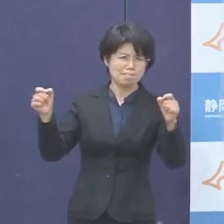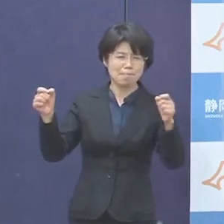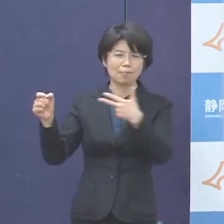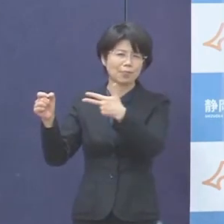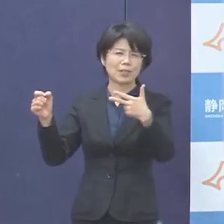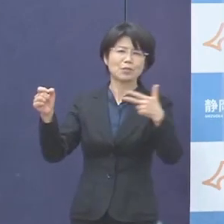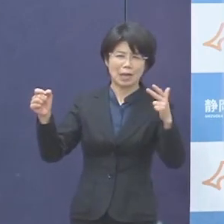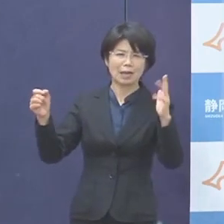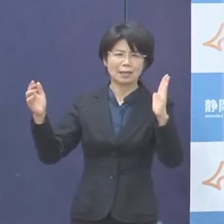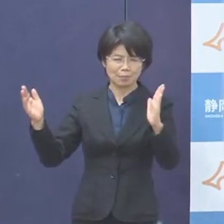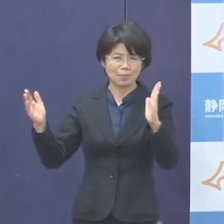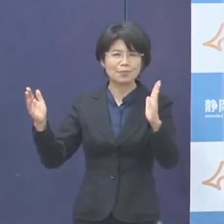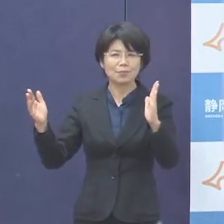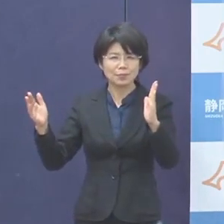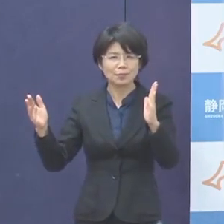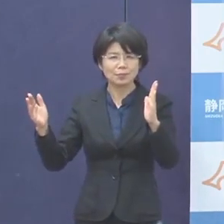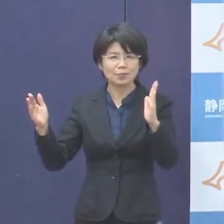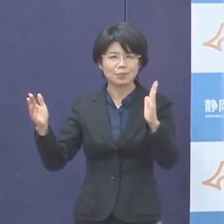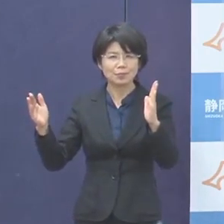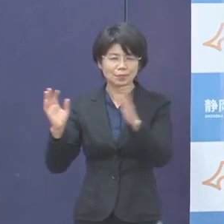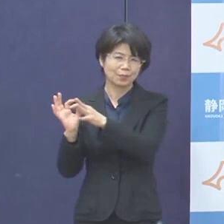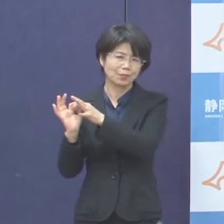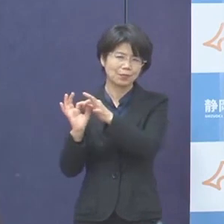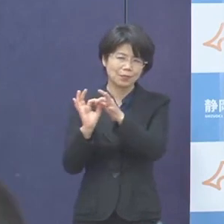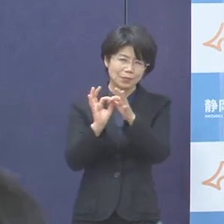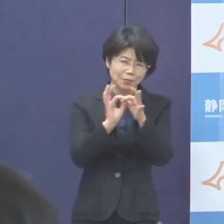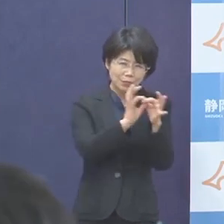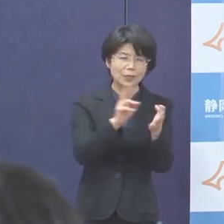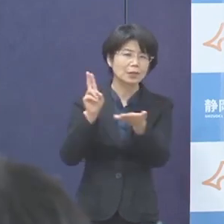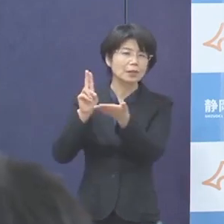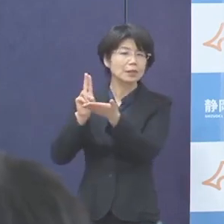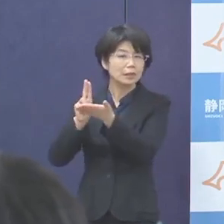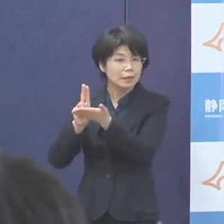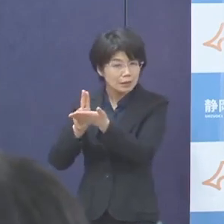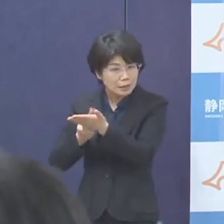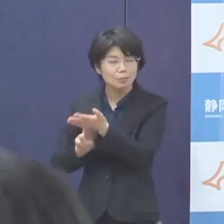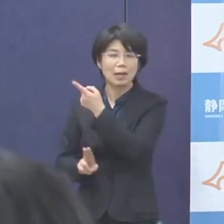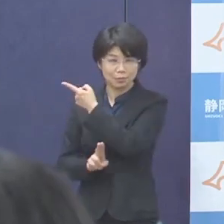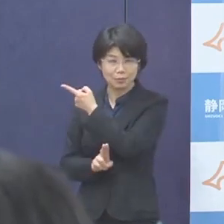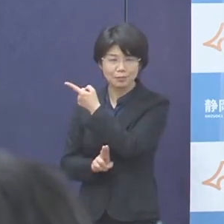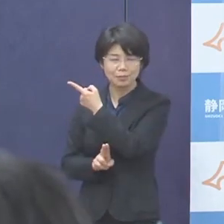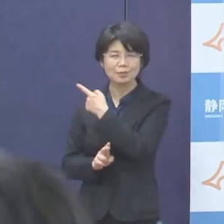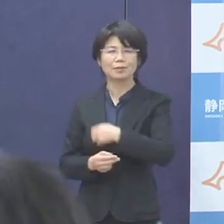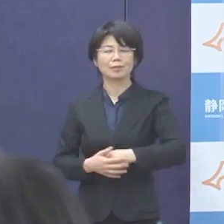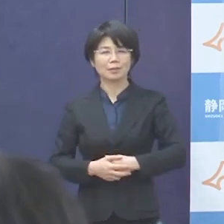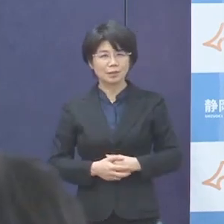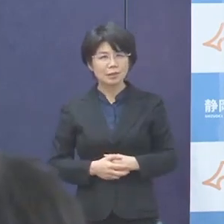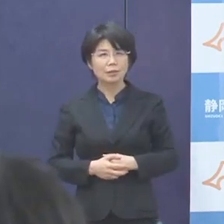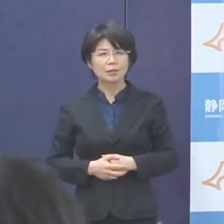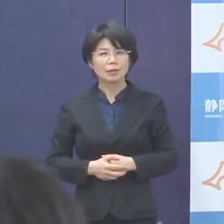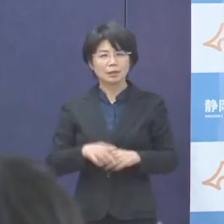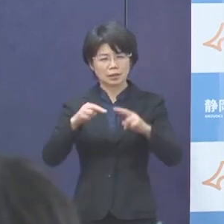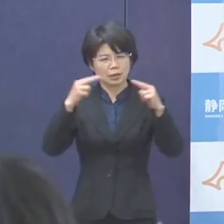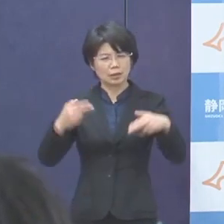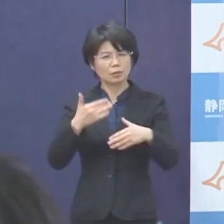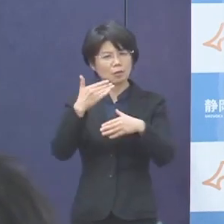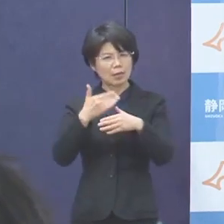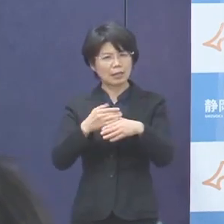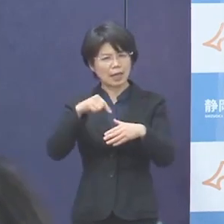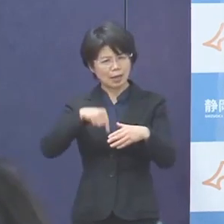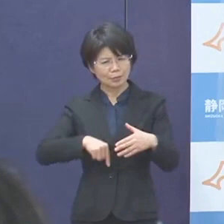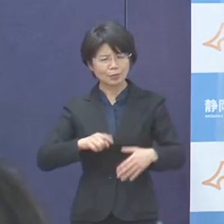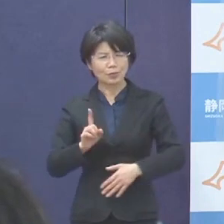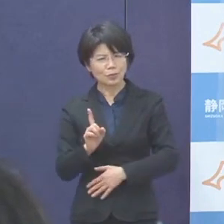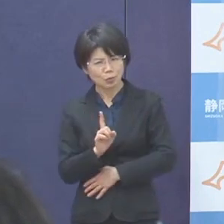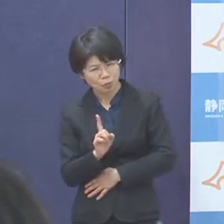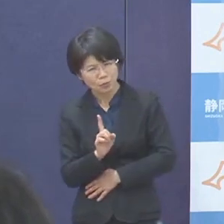延期されるといいますか、そのまま継続するということになりました。そこで、私どもどうするかということだったんですけれども